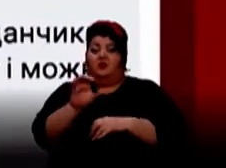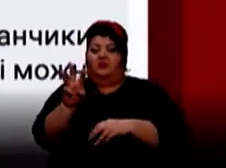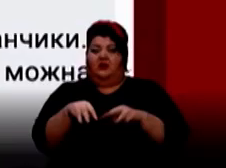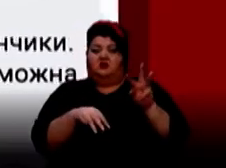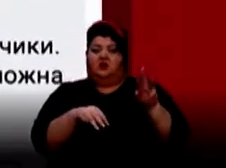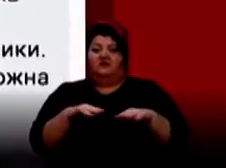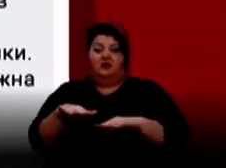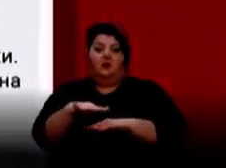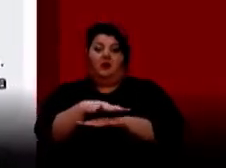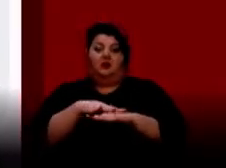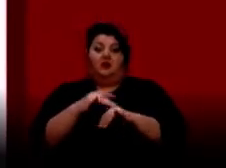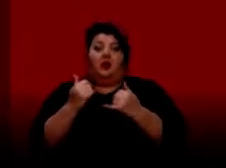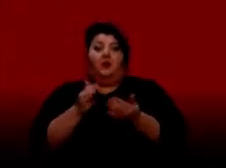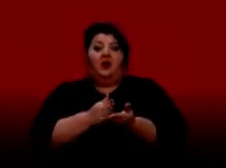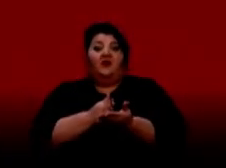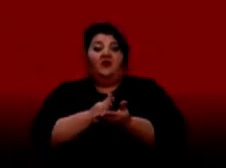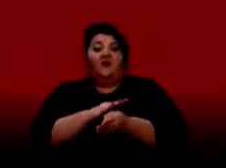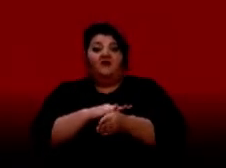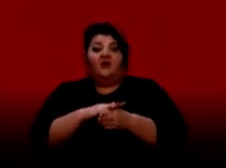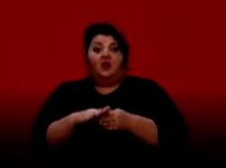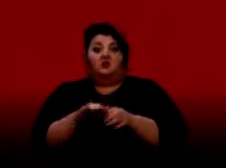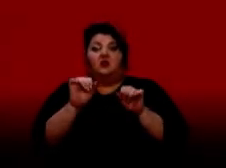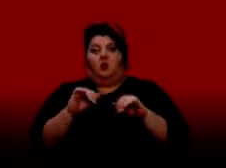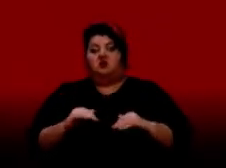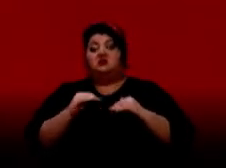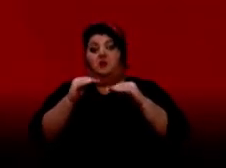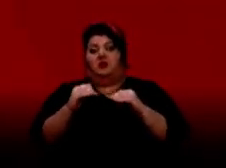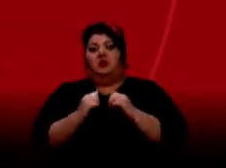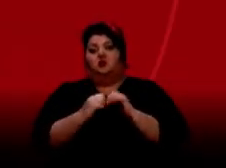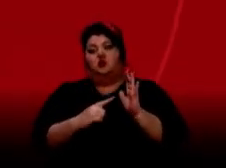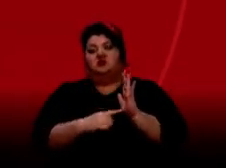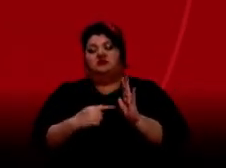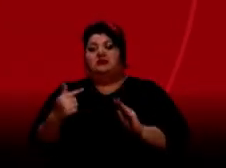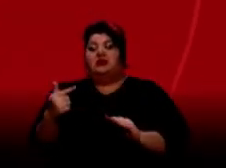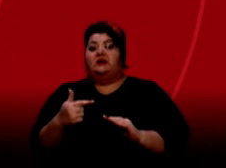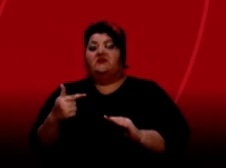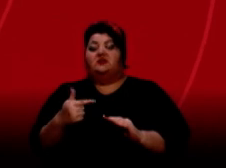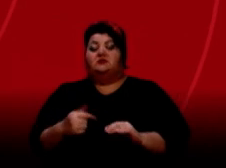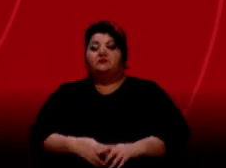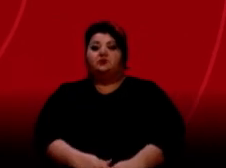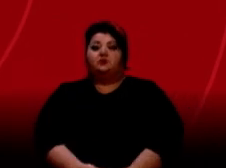При виконанні всіх цих вимог і можна підняти тариф до 6 гривень.